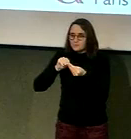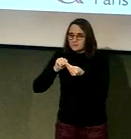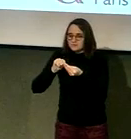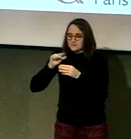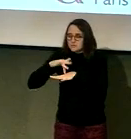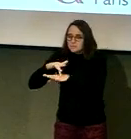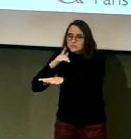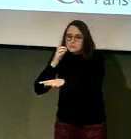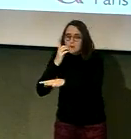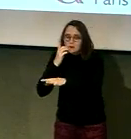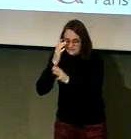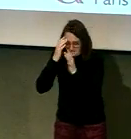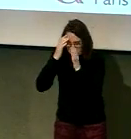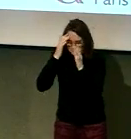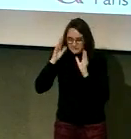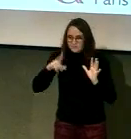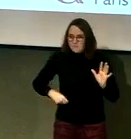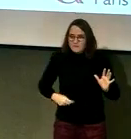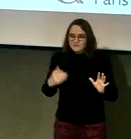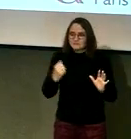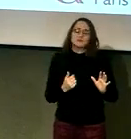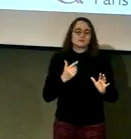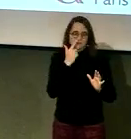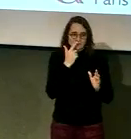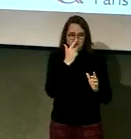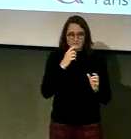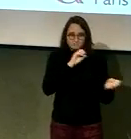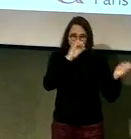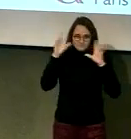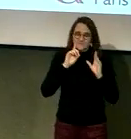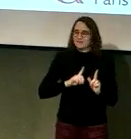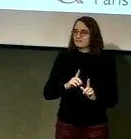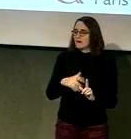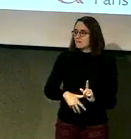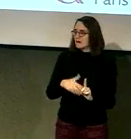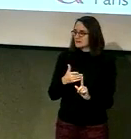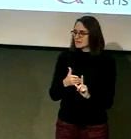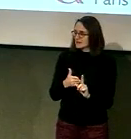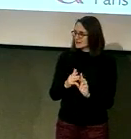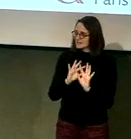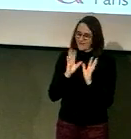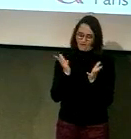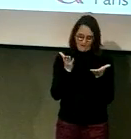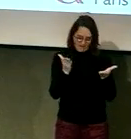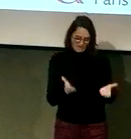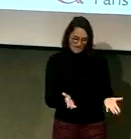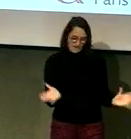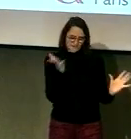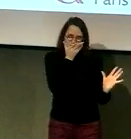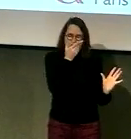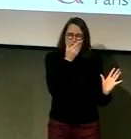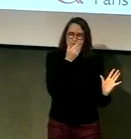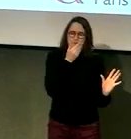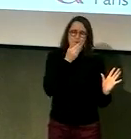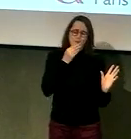substances. Quand on a l'idée qu'une femme enceinte, c'est un tout harmonieux. C'est romantique, c'est